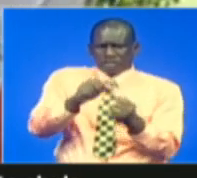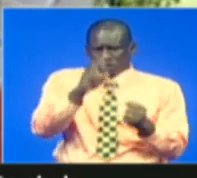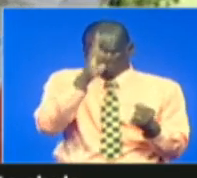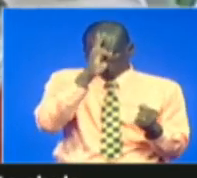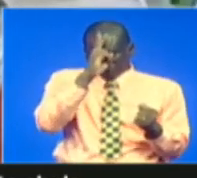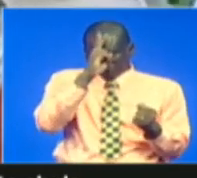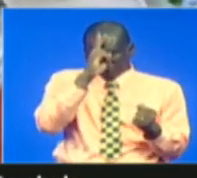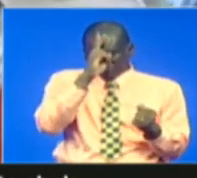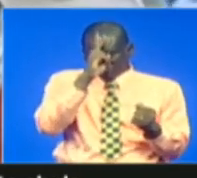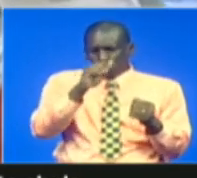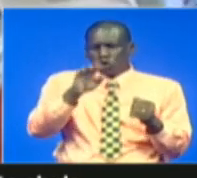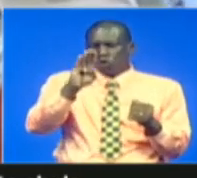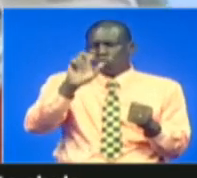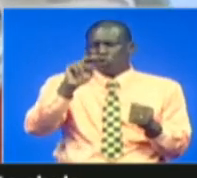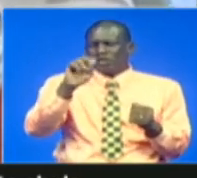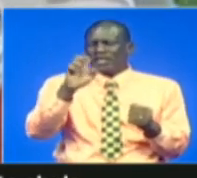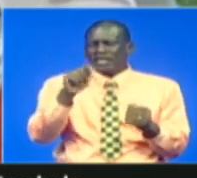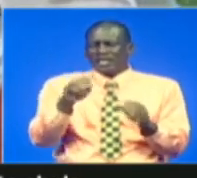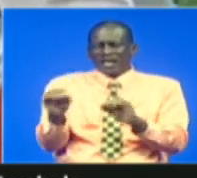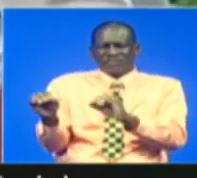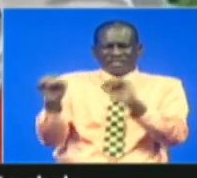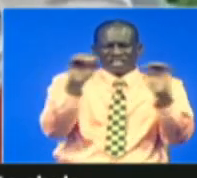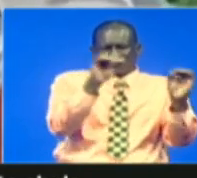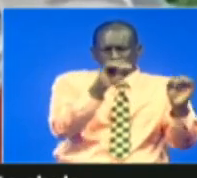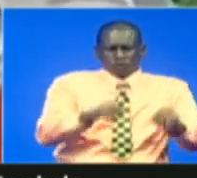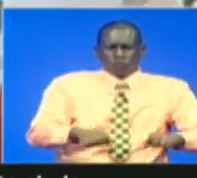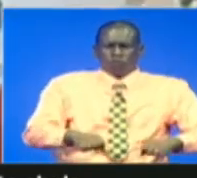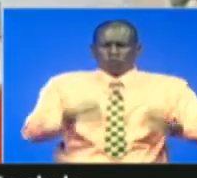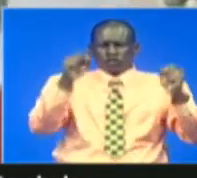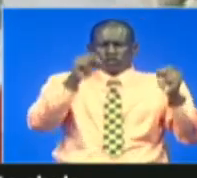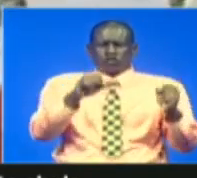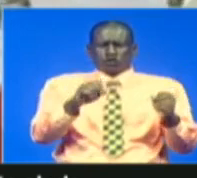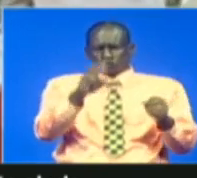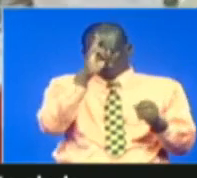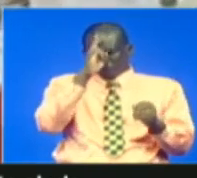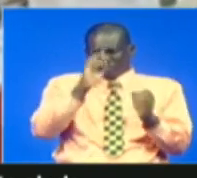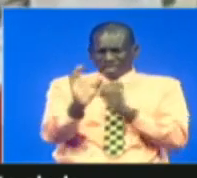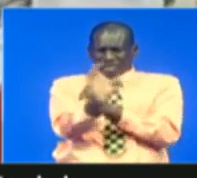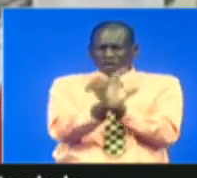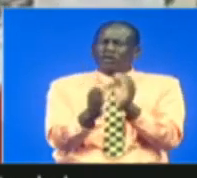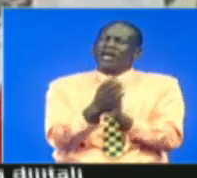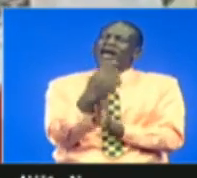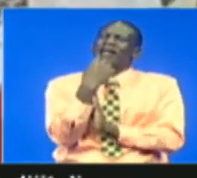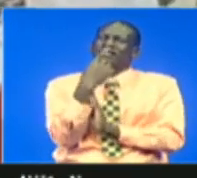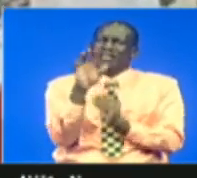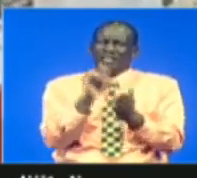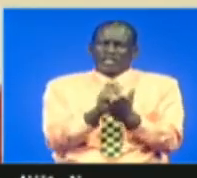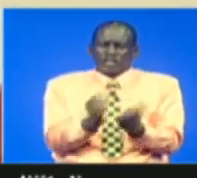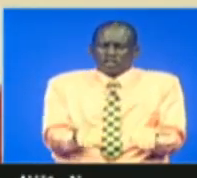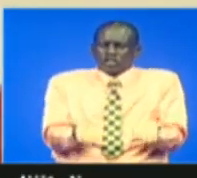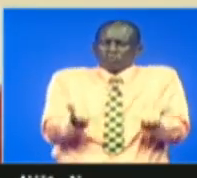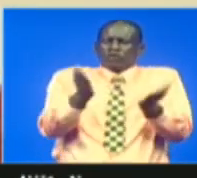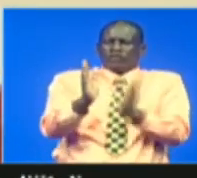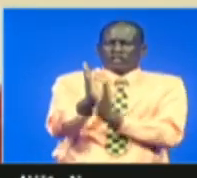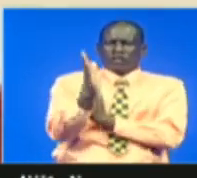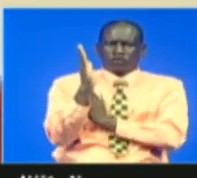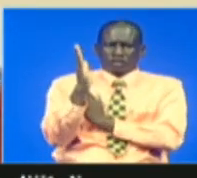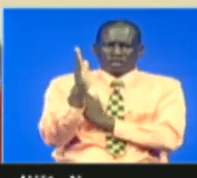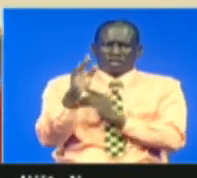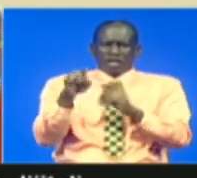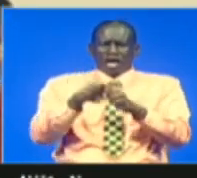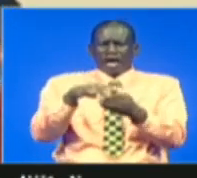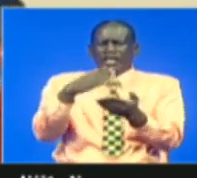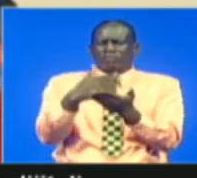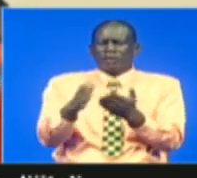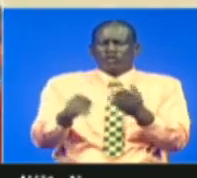polisi. Boynet amewahamisha makamanda wa polisi nchini katika kile anachosema kuwa ni kuimarisha usalama. As part of